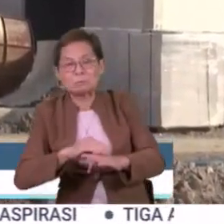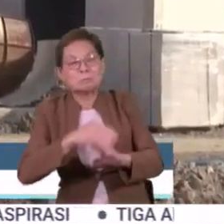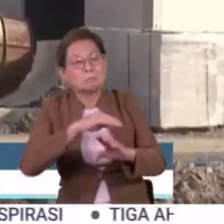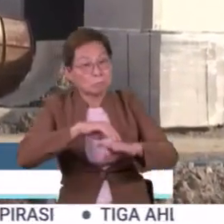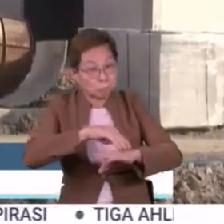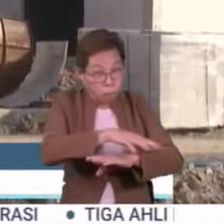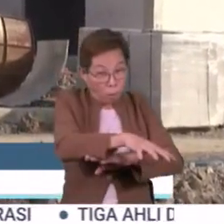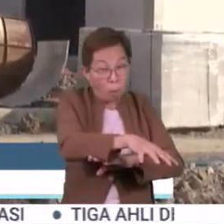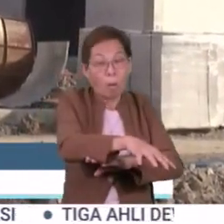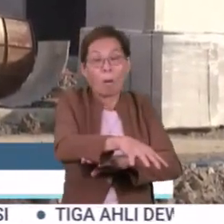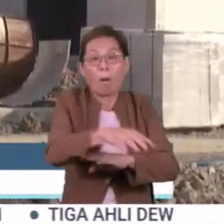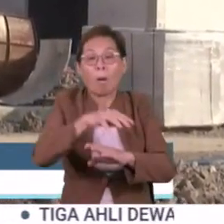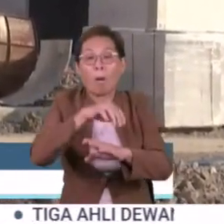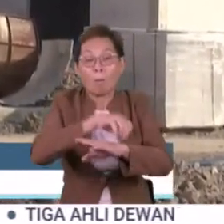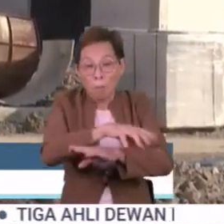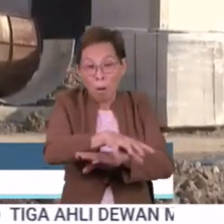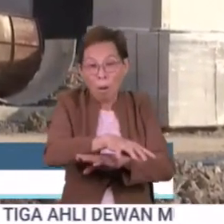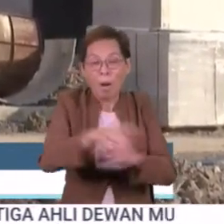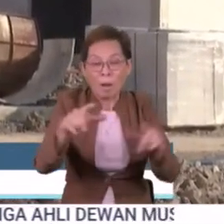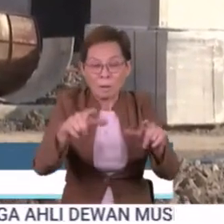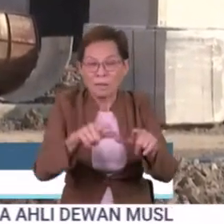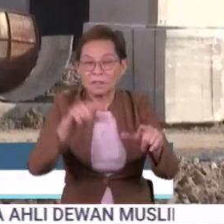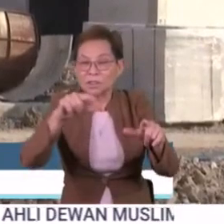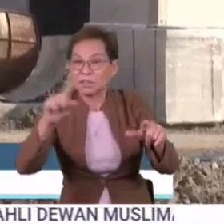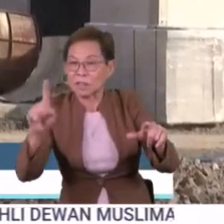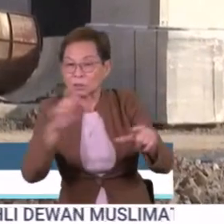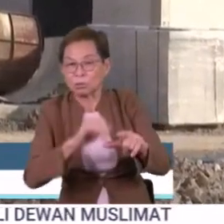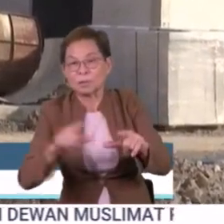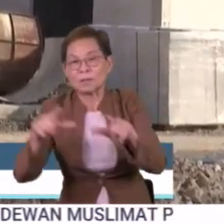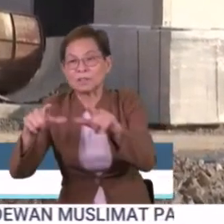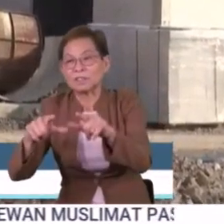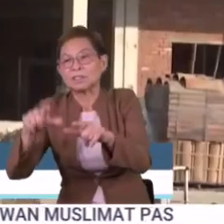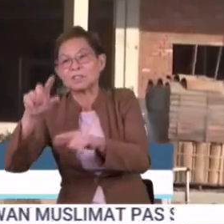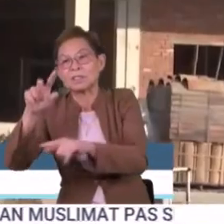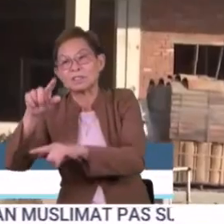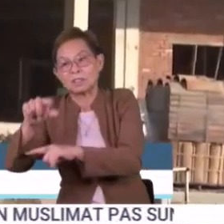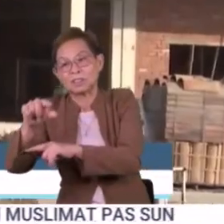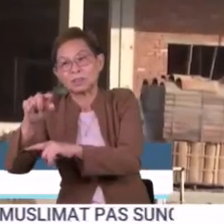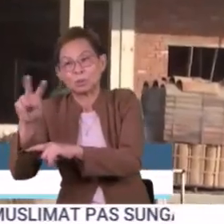industri khususnya pemegang lesen kelas G1 dan G2.